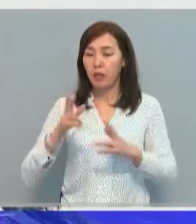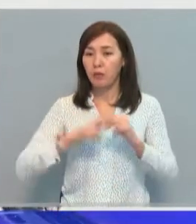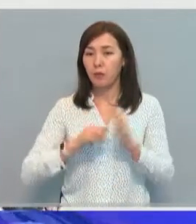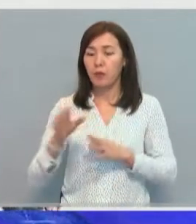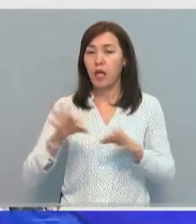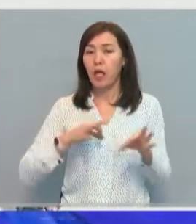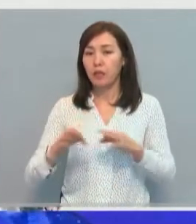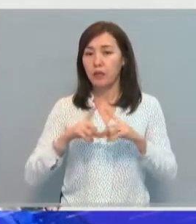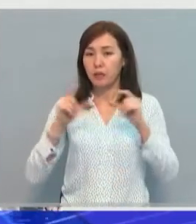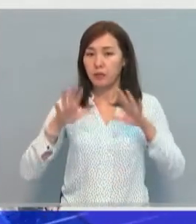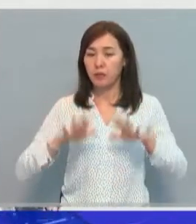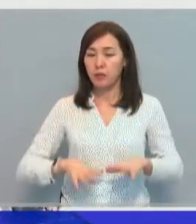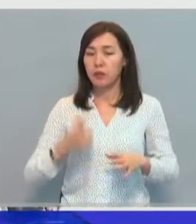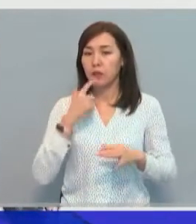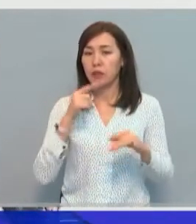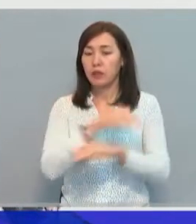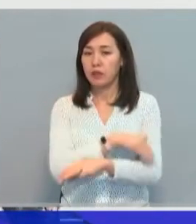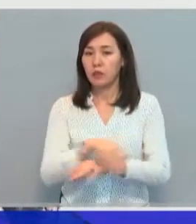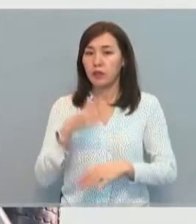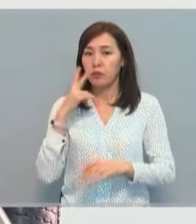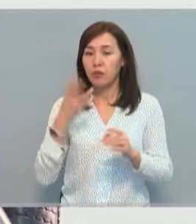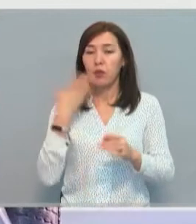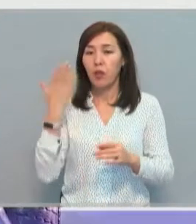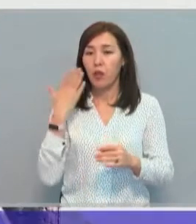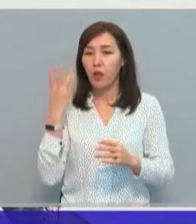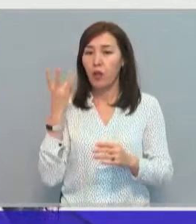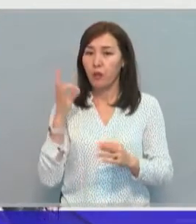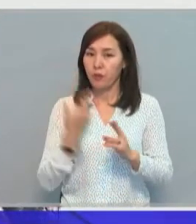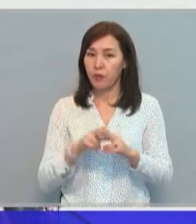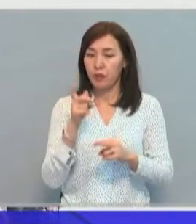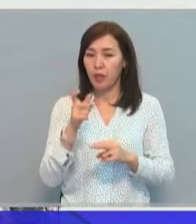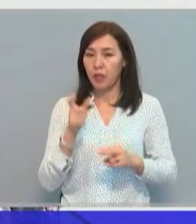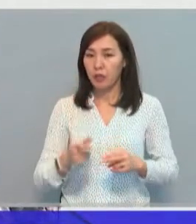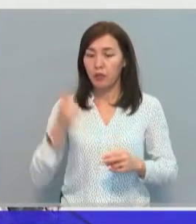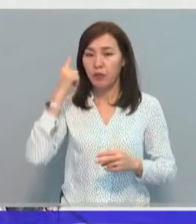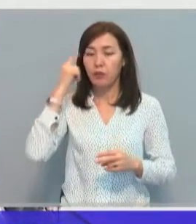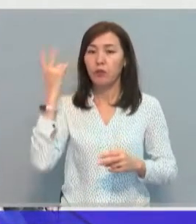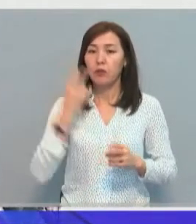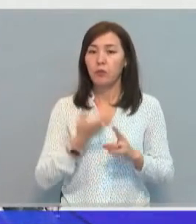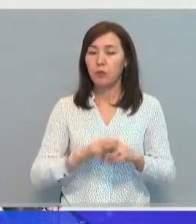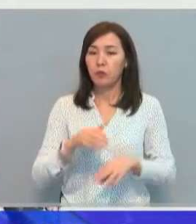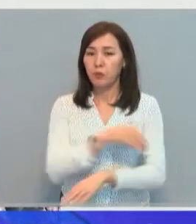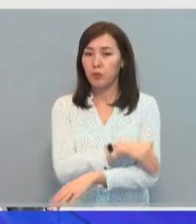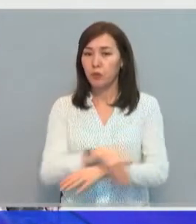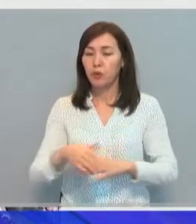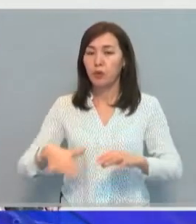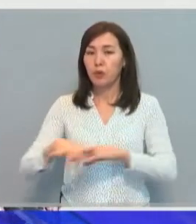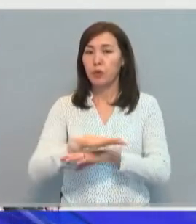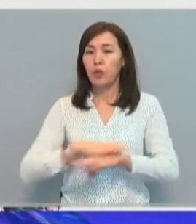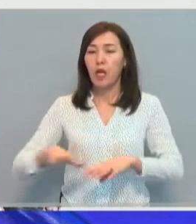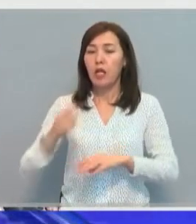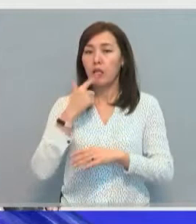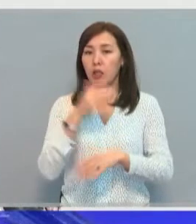және архитектура мекемесіне қызылсызықта деп көрсету салу оңай шығар. Бірақ мұндағы азаматтарды да ойлау керек. Себебі көше бойындағы аумақтың